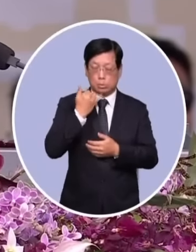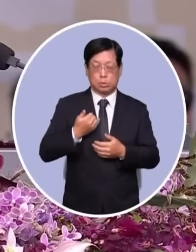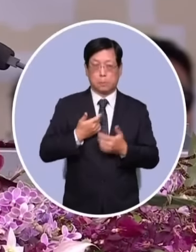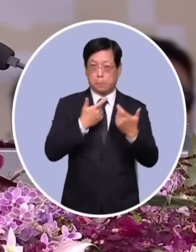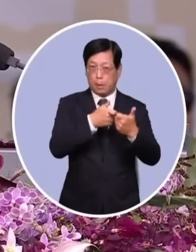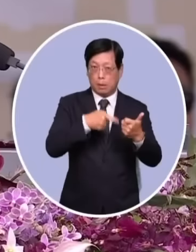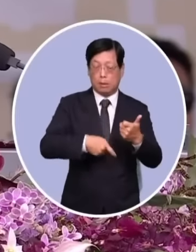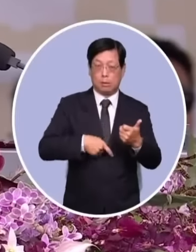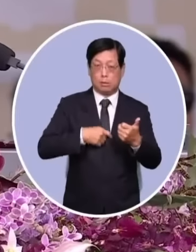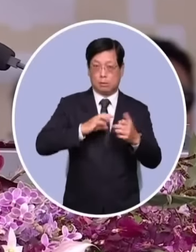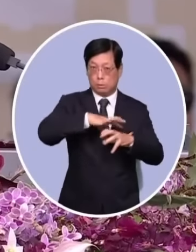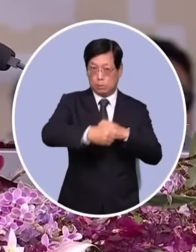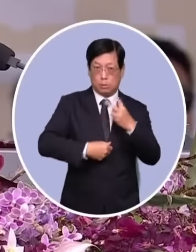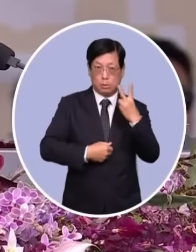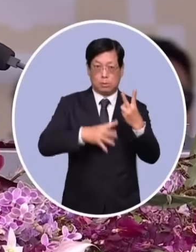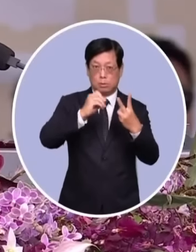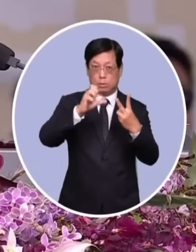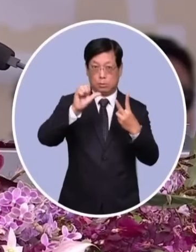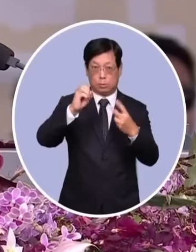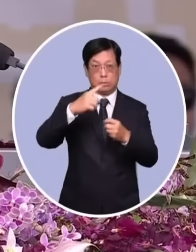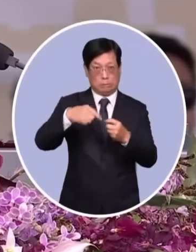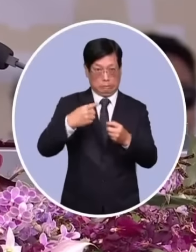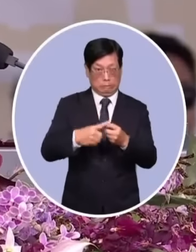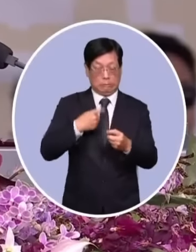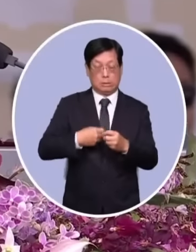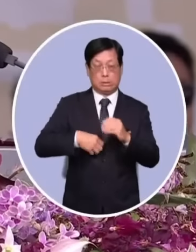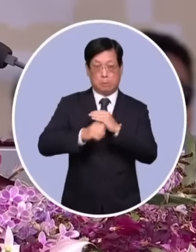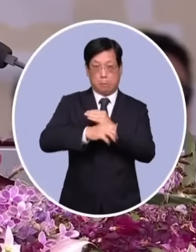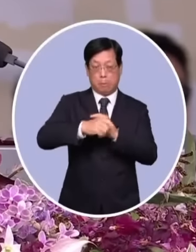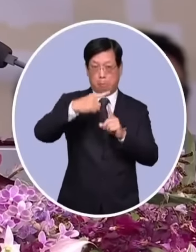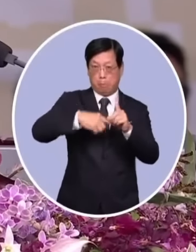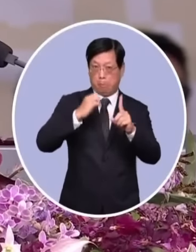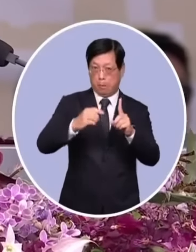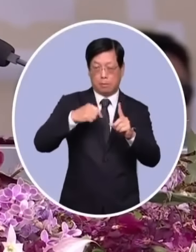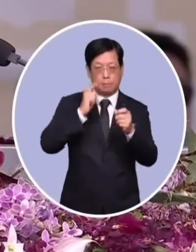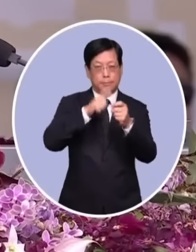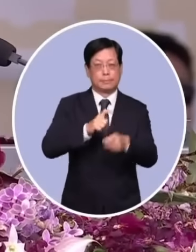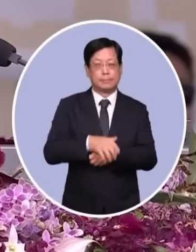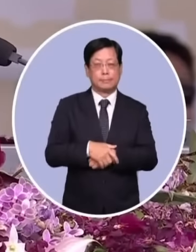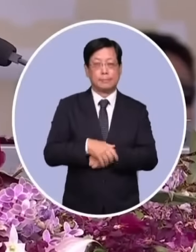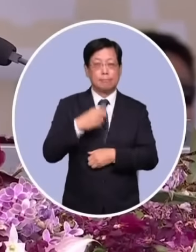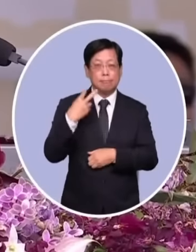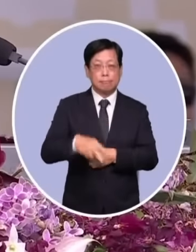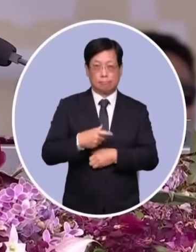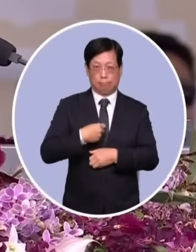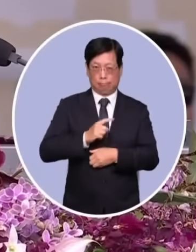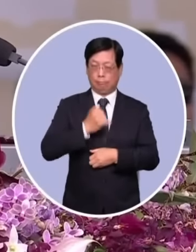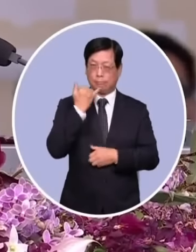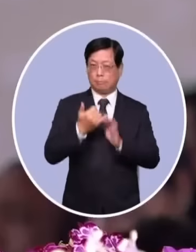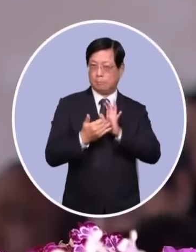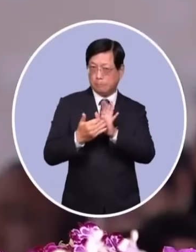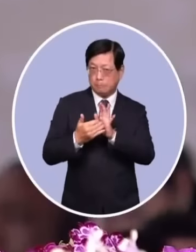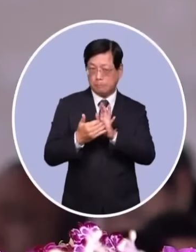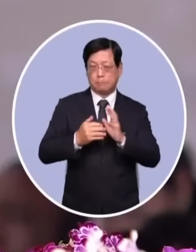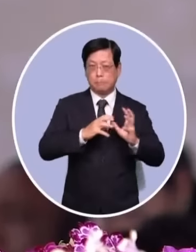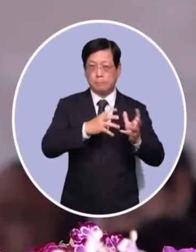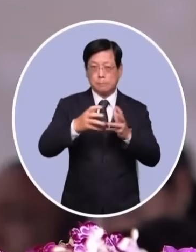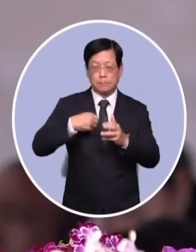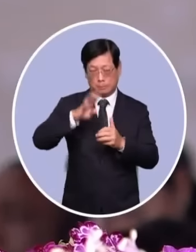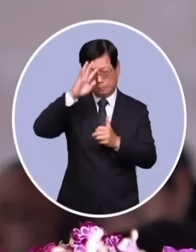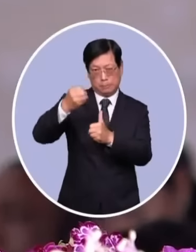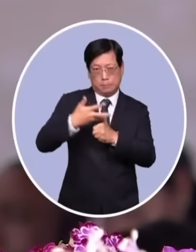球2050净零转型的目标。我们要有效防堵国际传